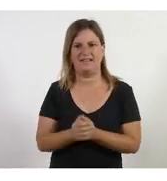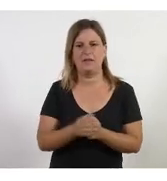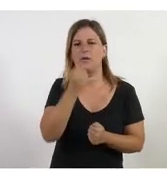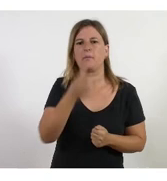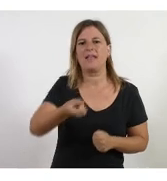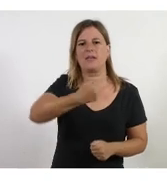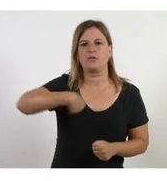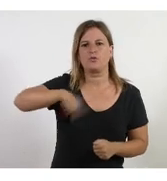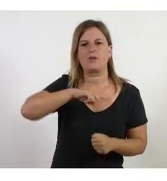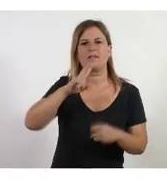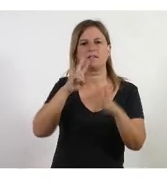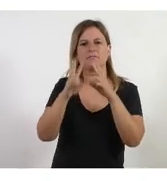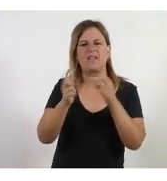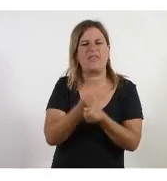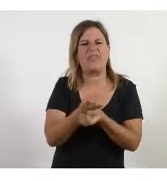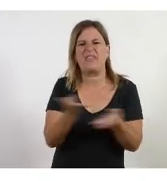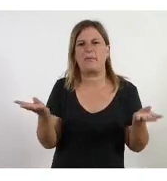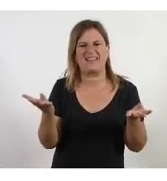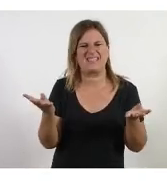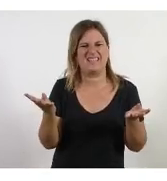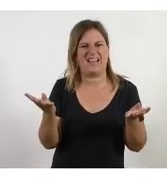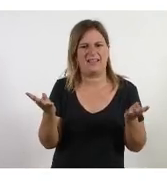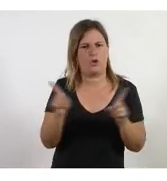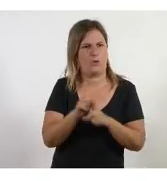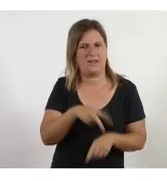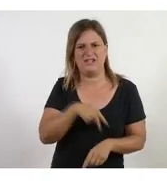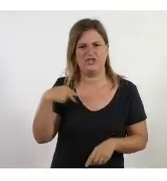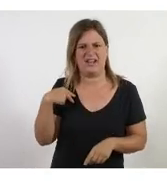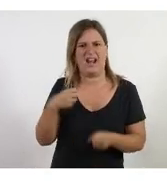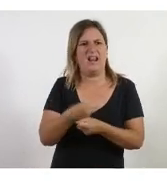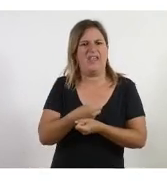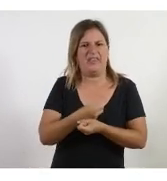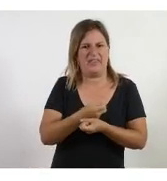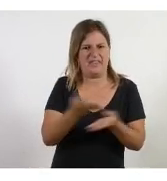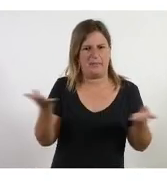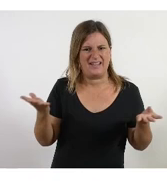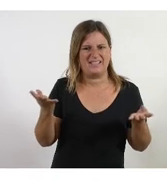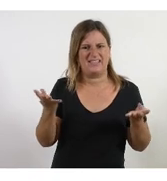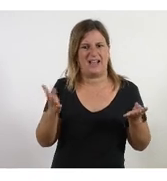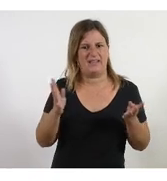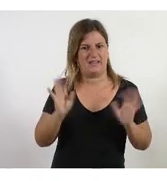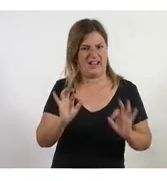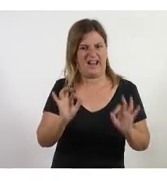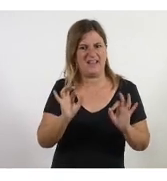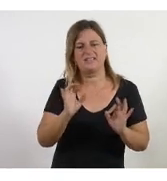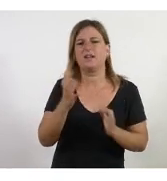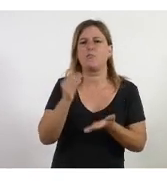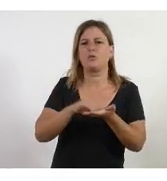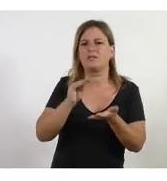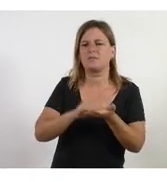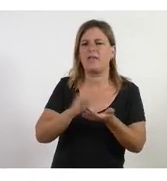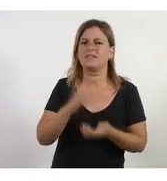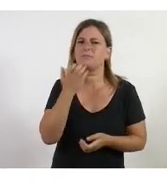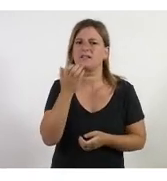parlem de diversitat en el sentit més ampli de la paraula. Parlem de diversitat, la clàssica, no? que diem moltes vegades, que